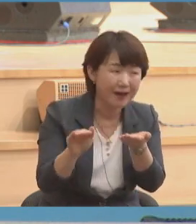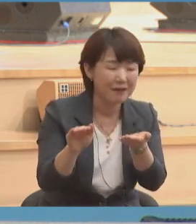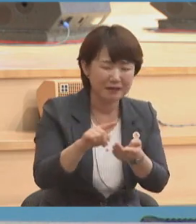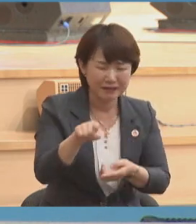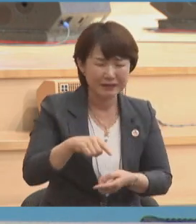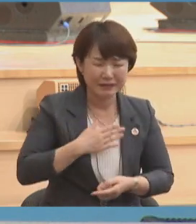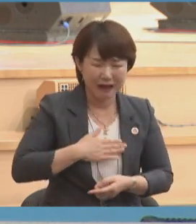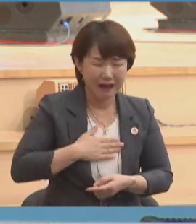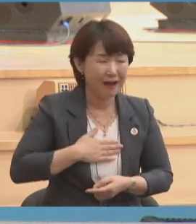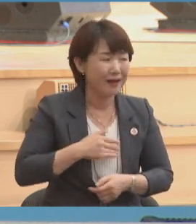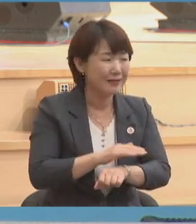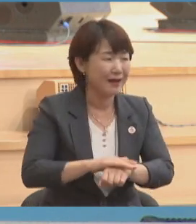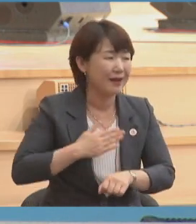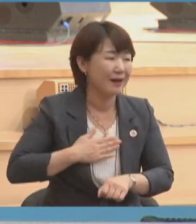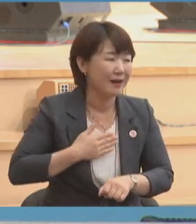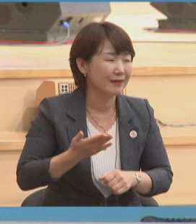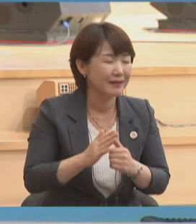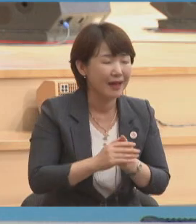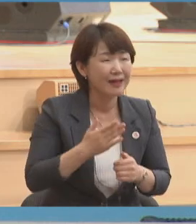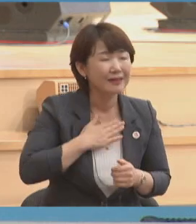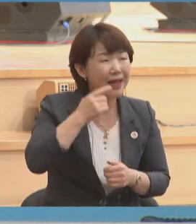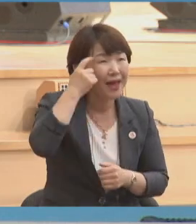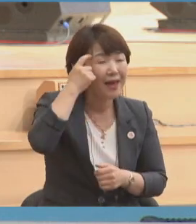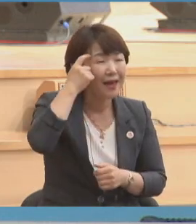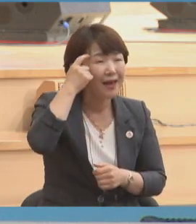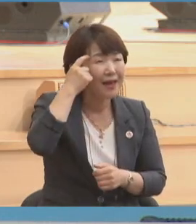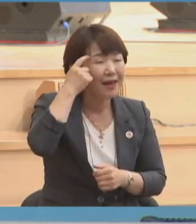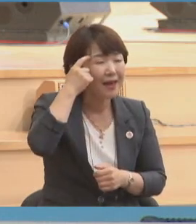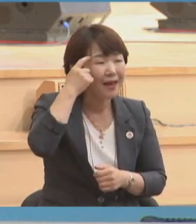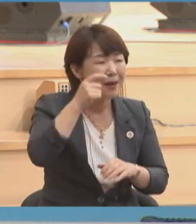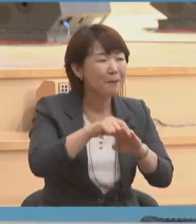아는데 우리의 심령은 괜찮나요?